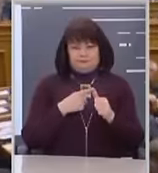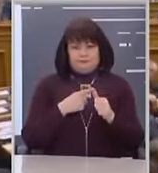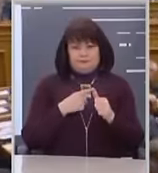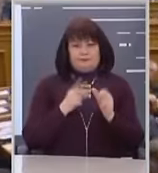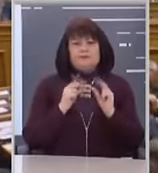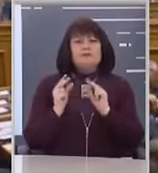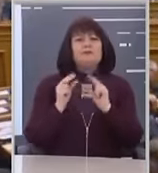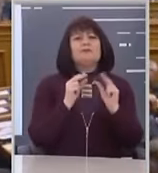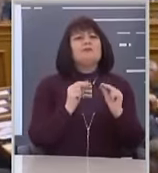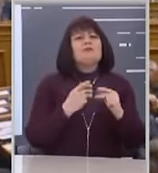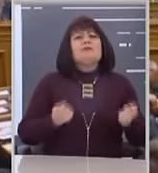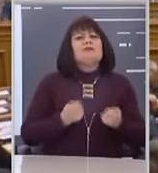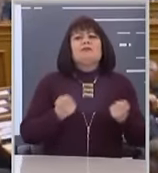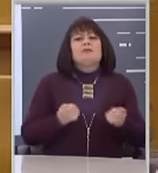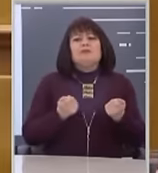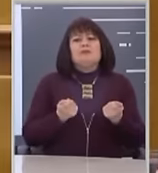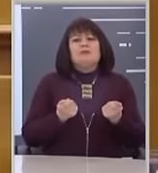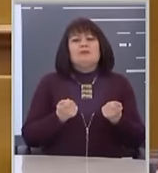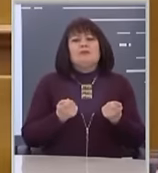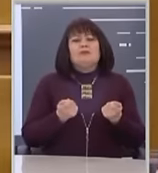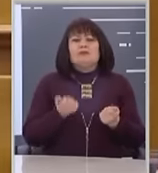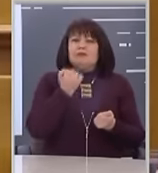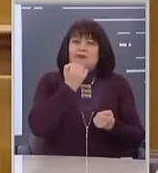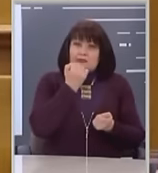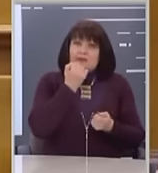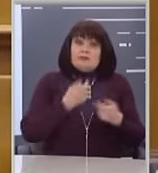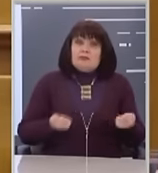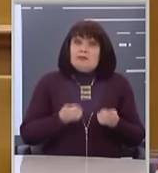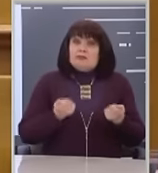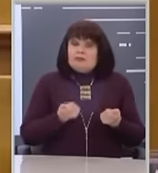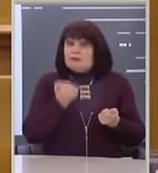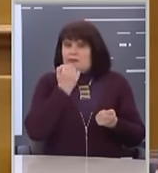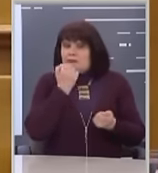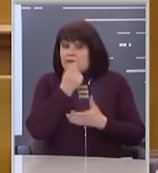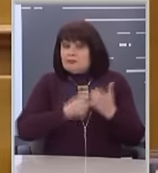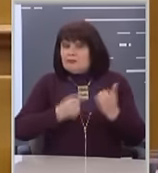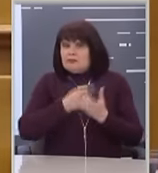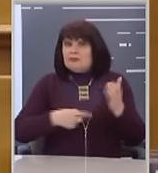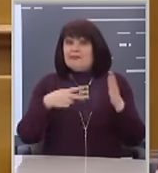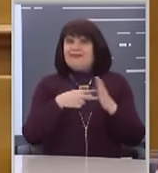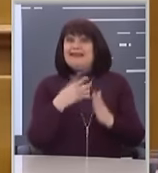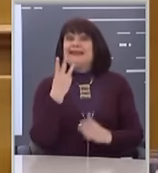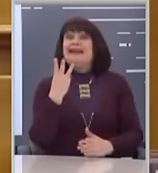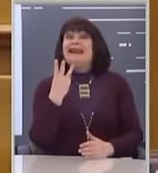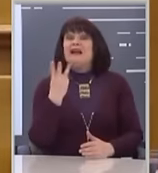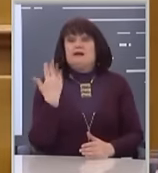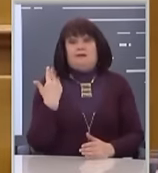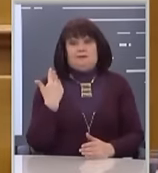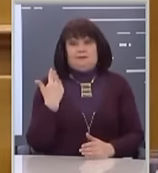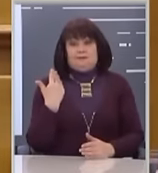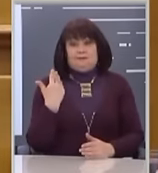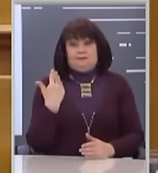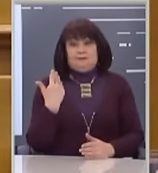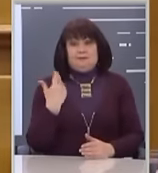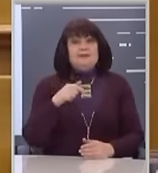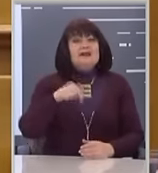Μιλάμε για πράξεις ή παραλήψεις που συνέβησαν το 2003. Πόσο